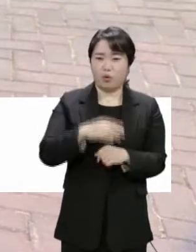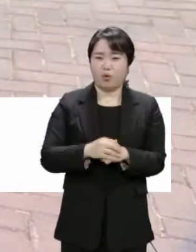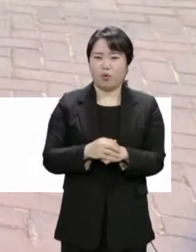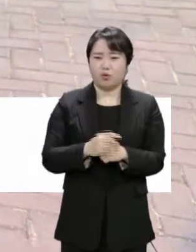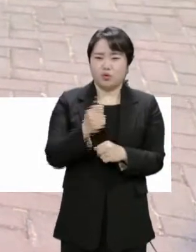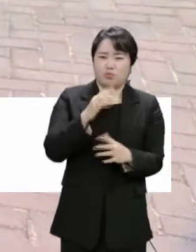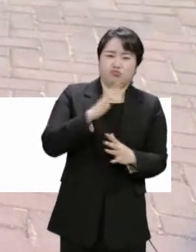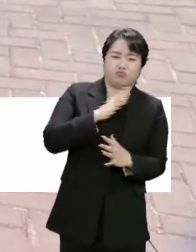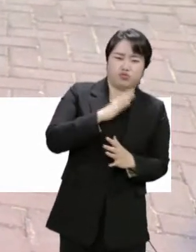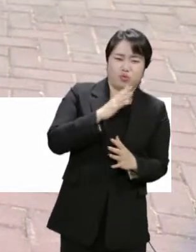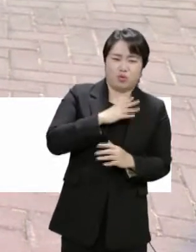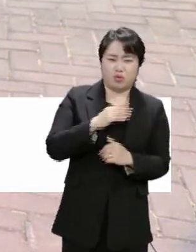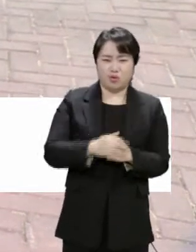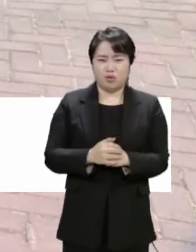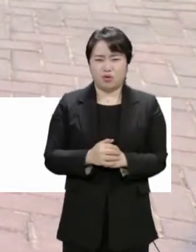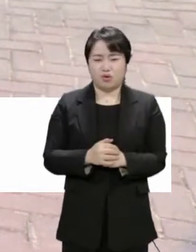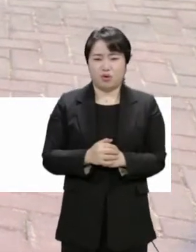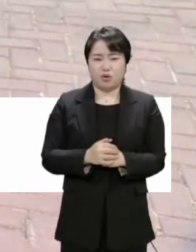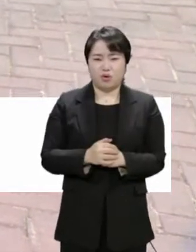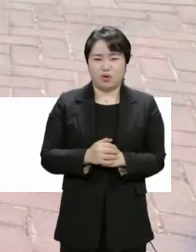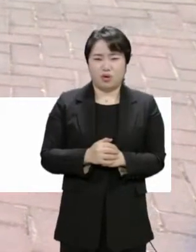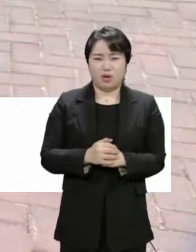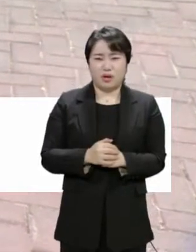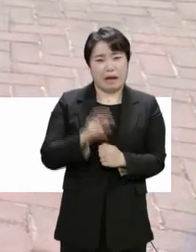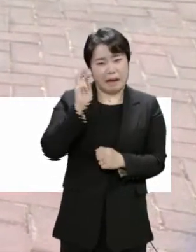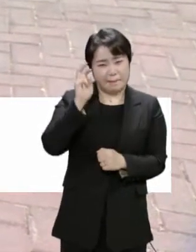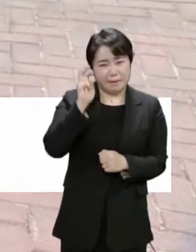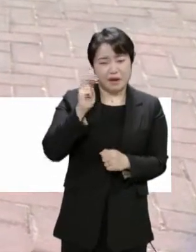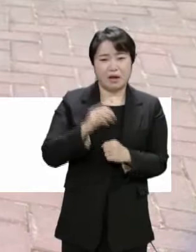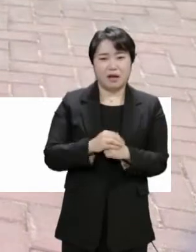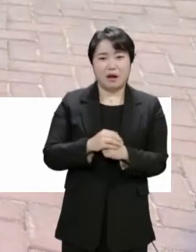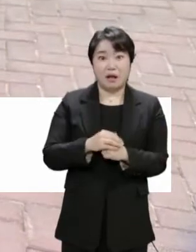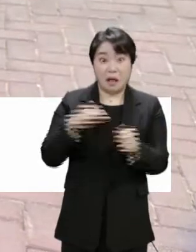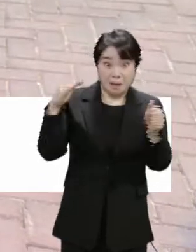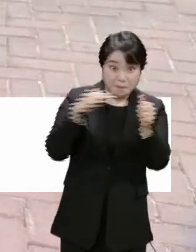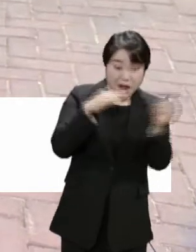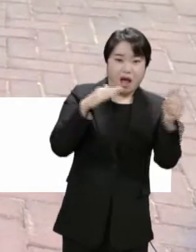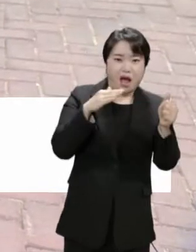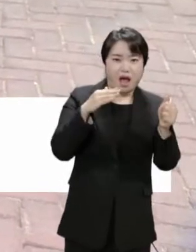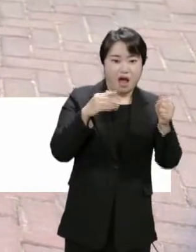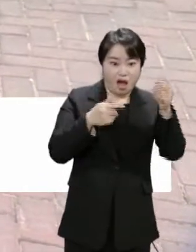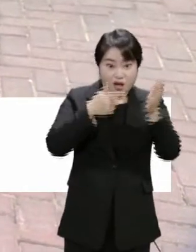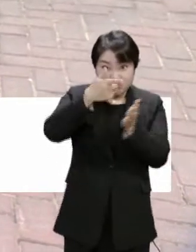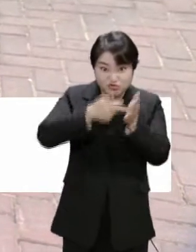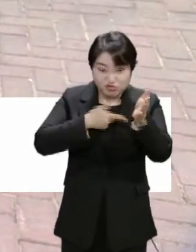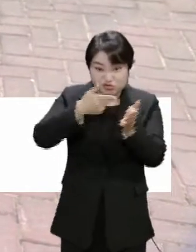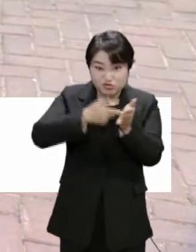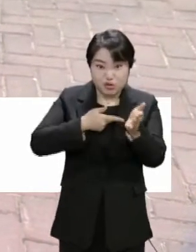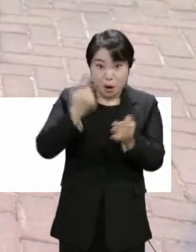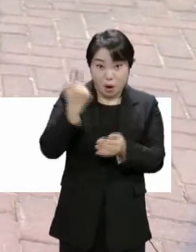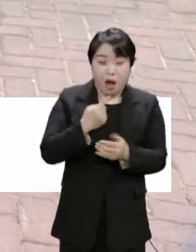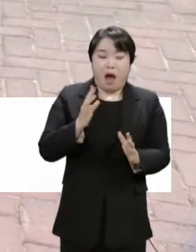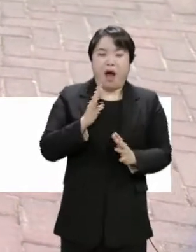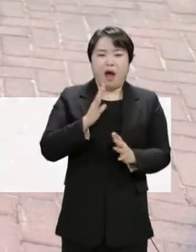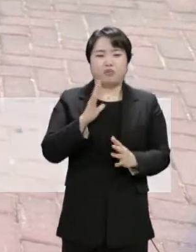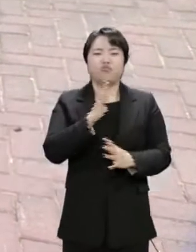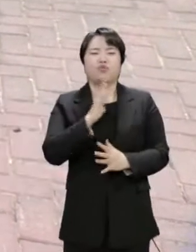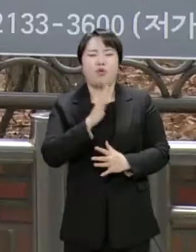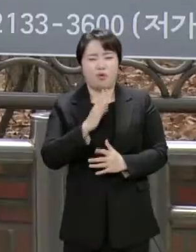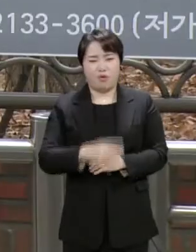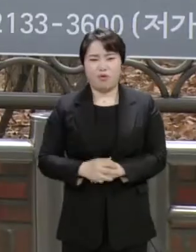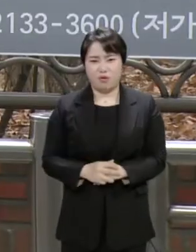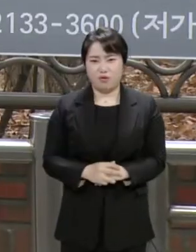약간 무서워요. 그리고 수술할 것 같아서 많이 무서워요.